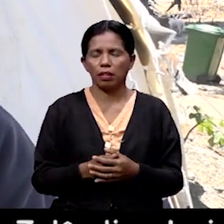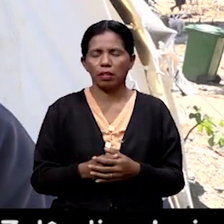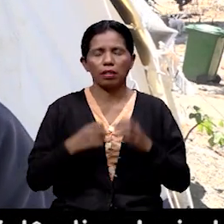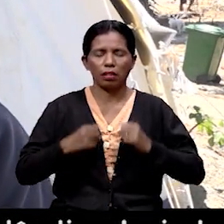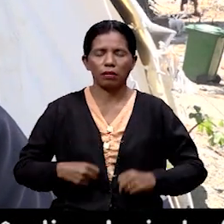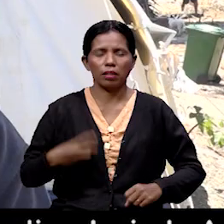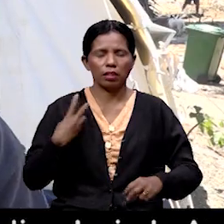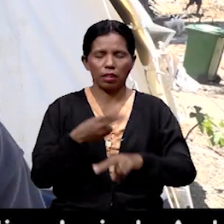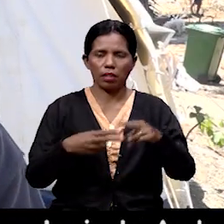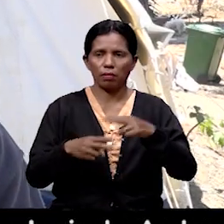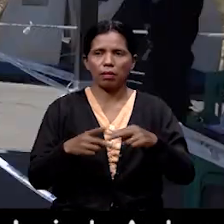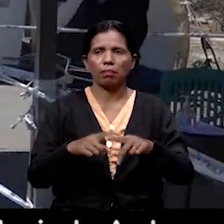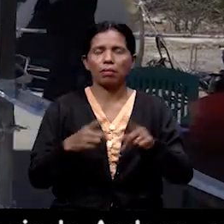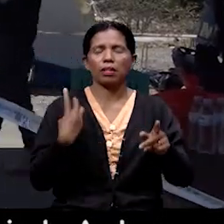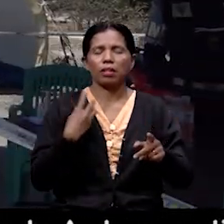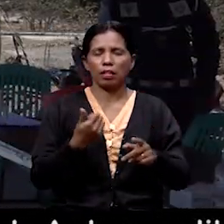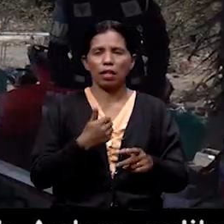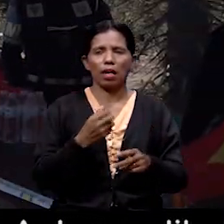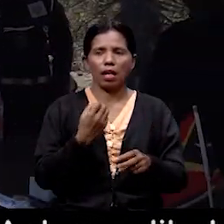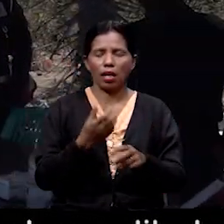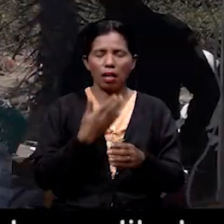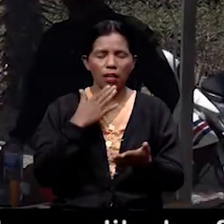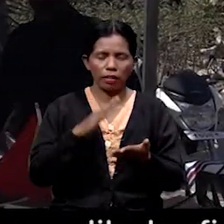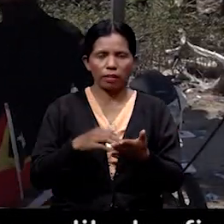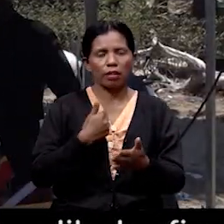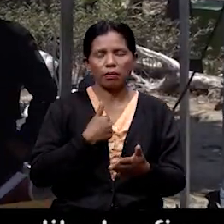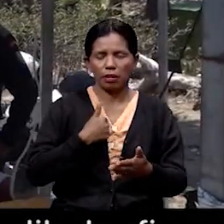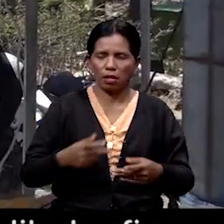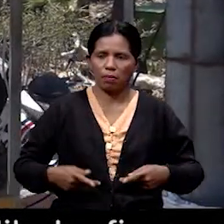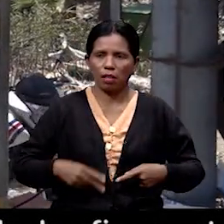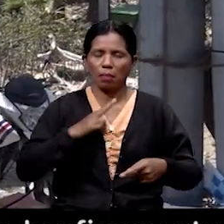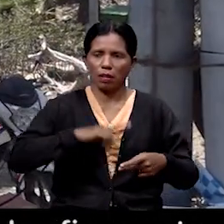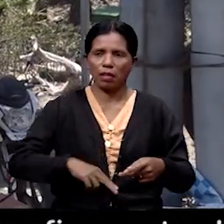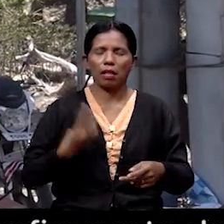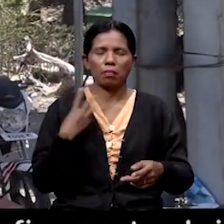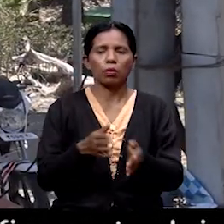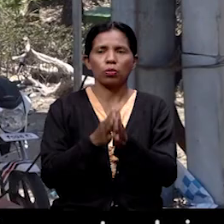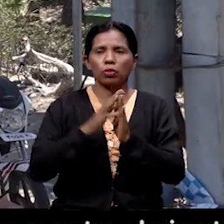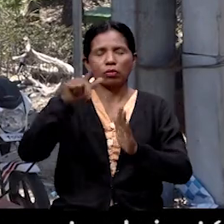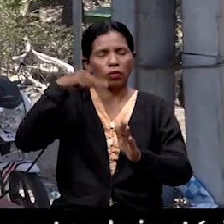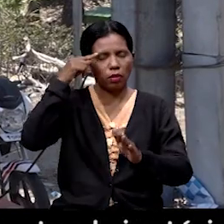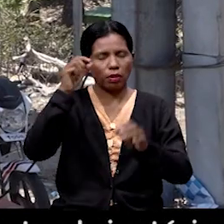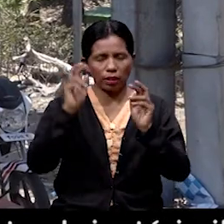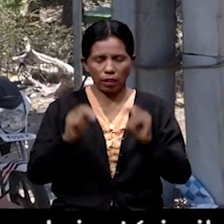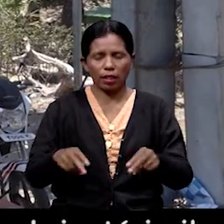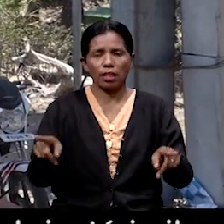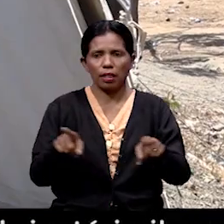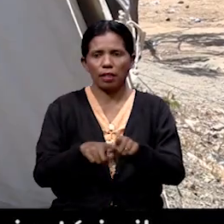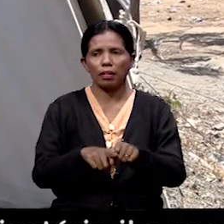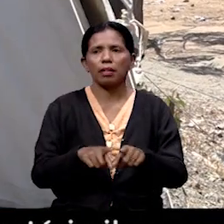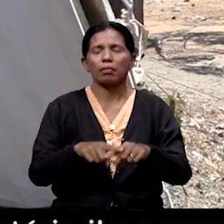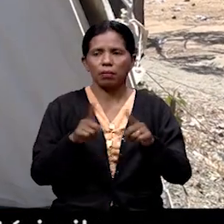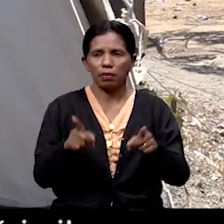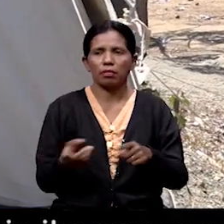lima vale. Ni straga falita. Amla laos dia ke staun dia tem que izizi ba governo tem que hanesane asne lae. Pelo menos